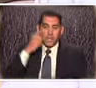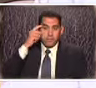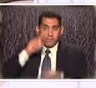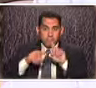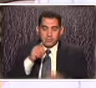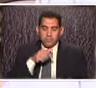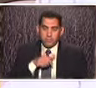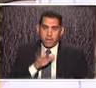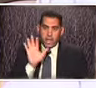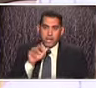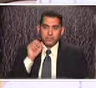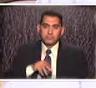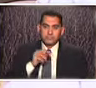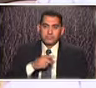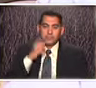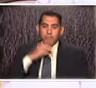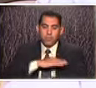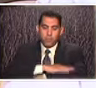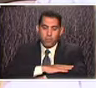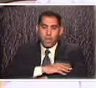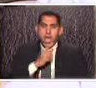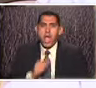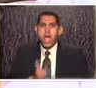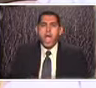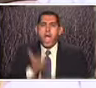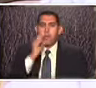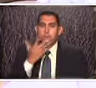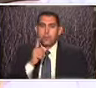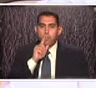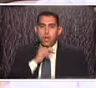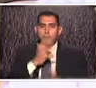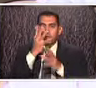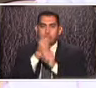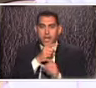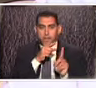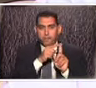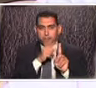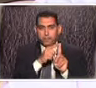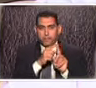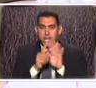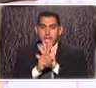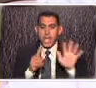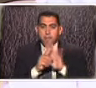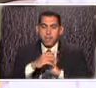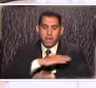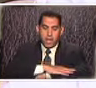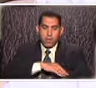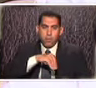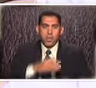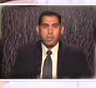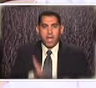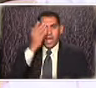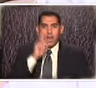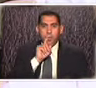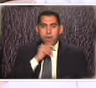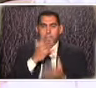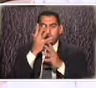لهذا نقول ان الذي يتعامل بالخلق سيدنا محمد صلى الله عليه عليه الصلاه والسلام امام الاخلاق في هذا